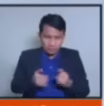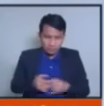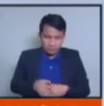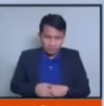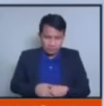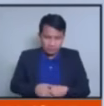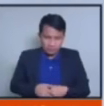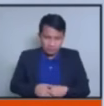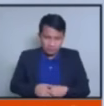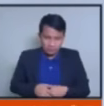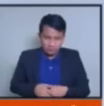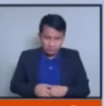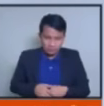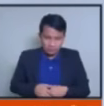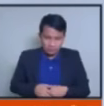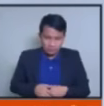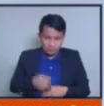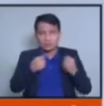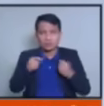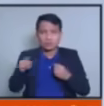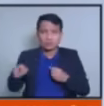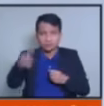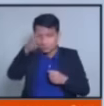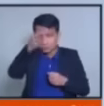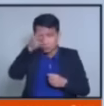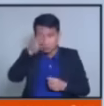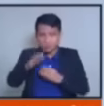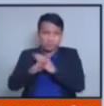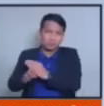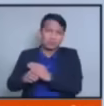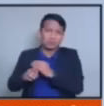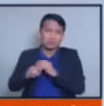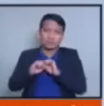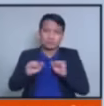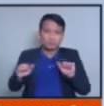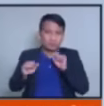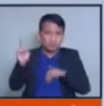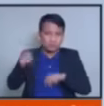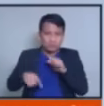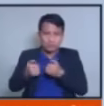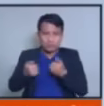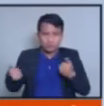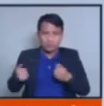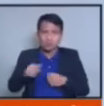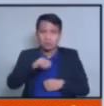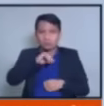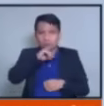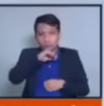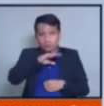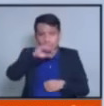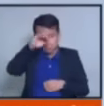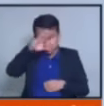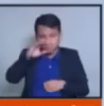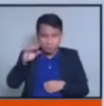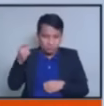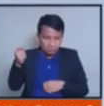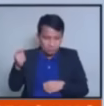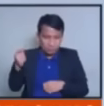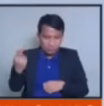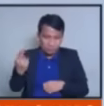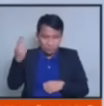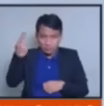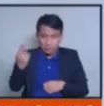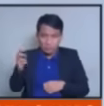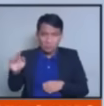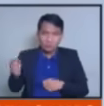akong pera. Kapatid ko yun, bakit ko ipapakulong? Walang pakialam yung tatay? Oo, tapos yung lola niya tsaka mga tito niya doon sa bahay na